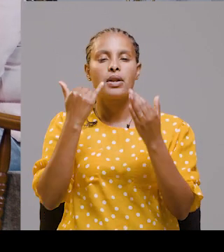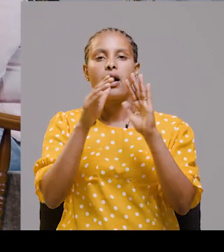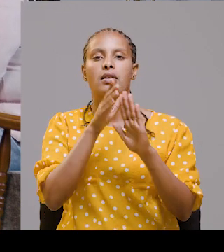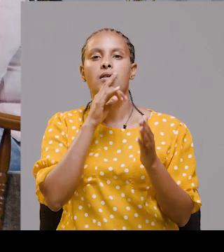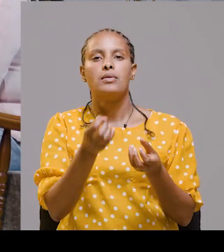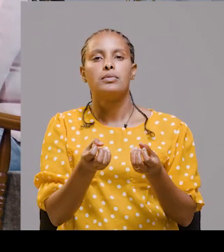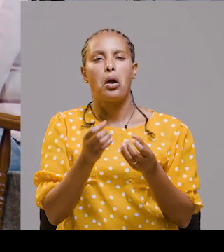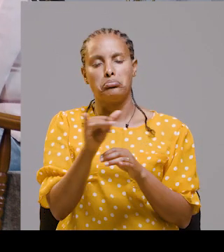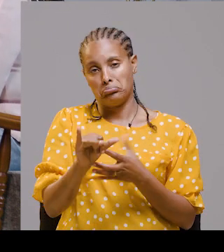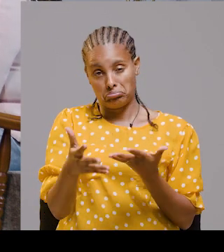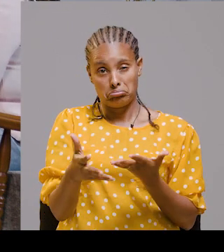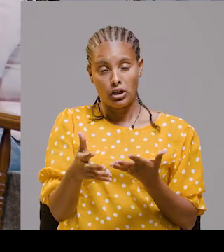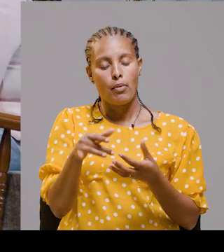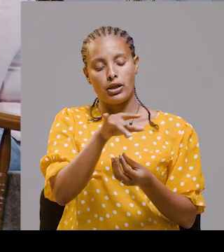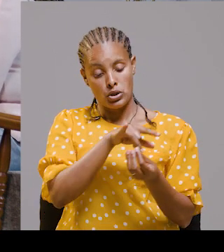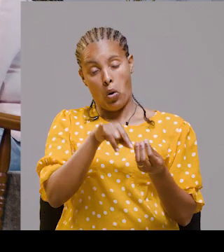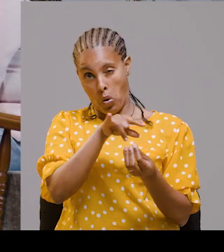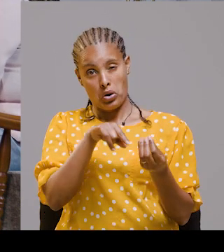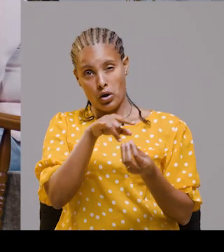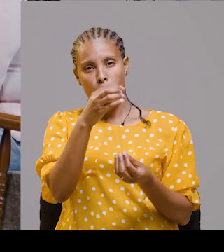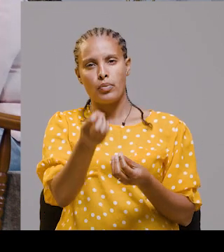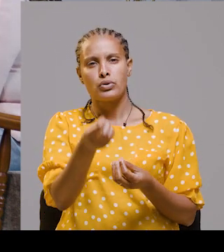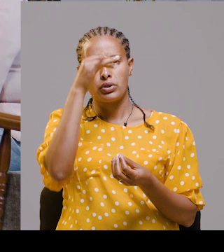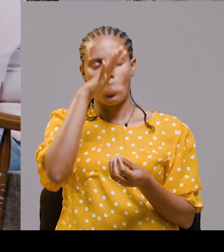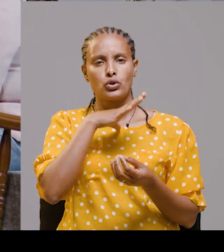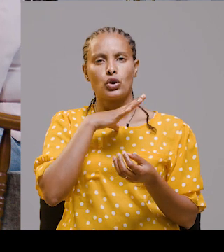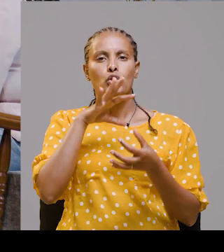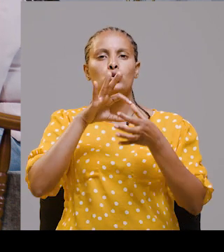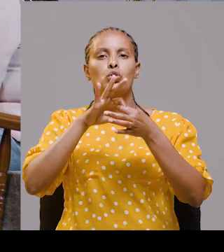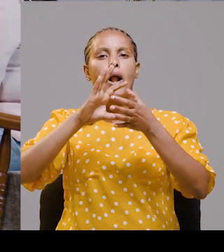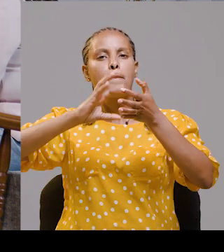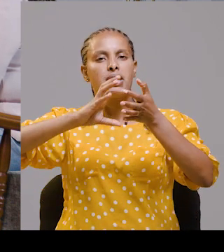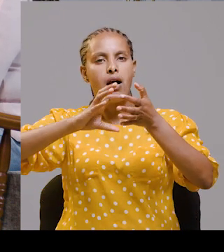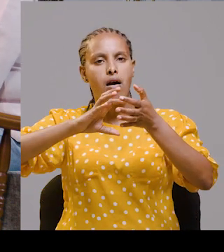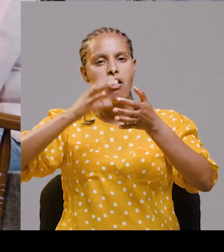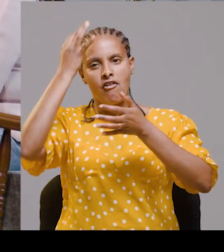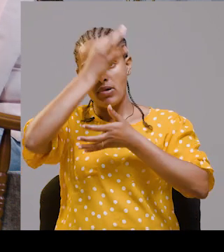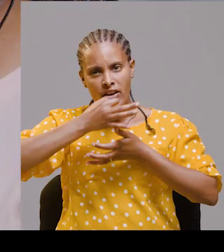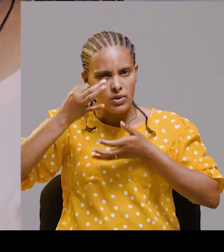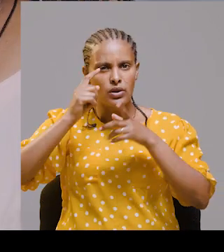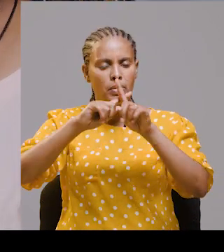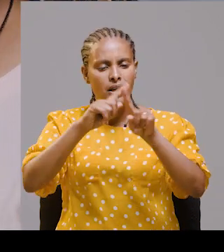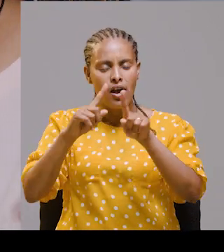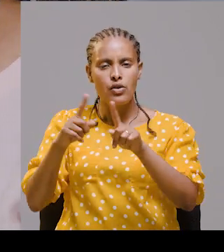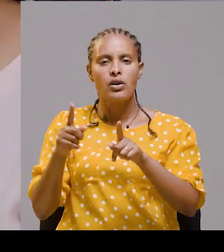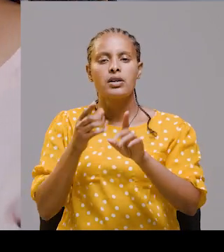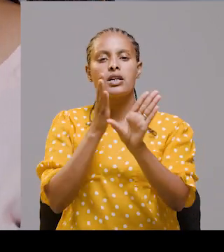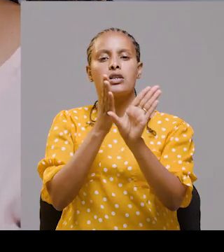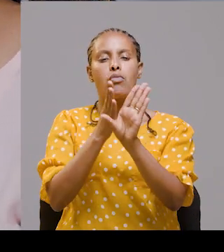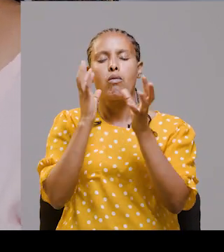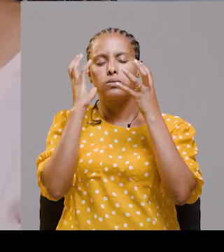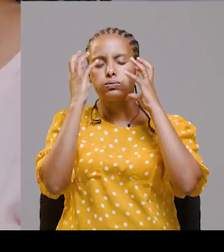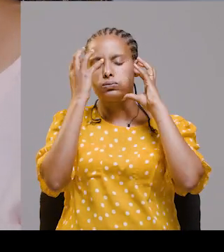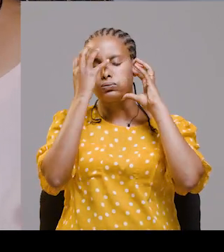ነው ያው እንግዲህ በተዘዋዋሪ ብዙ ሰዎች በሶሻል ሚዲያ በምን የተለያዩ የስነ ልቦና